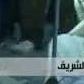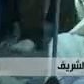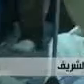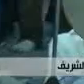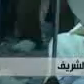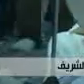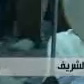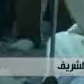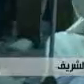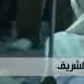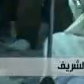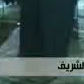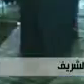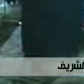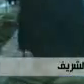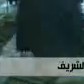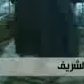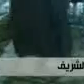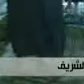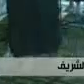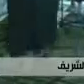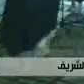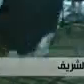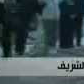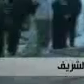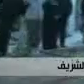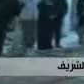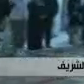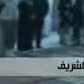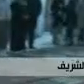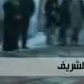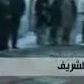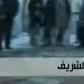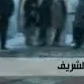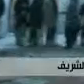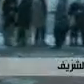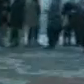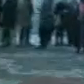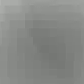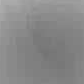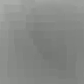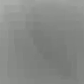فرق المدائح والاذكار والانشاد الصوفيه